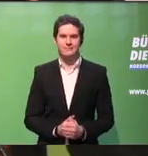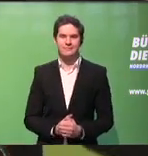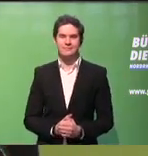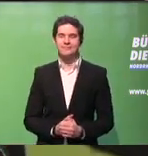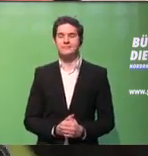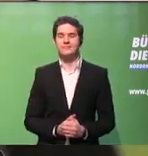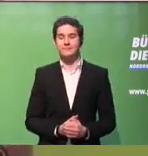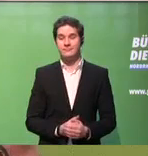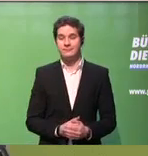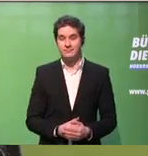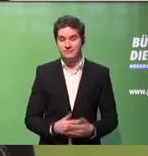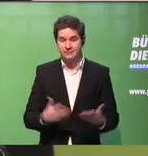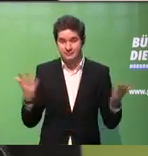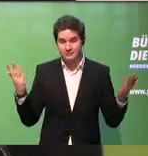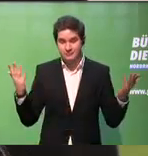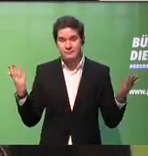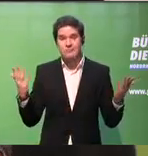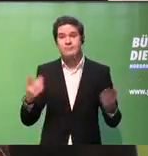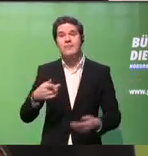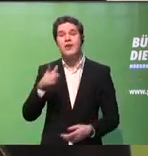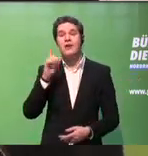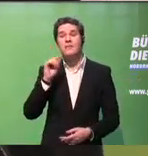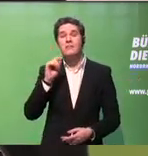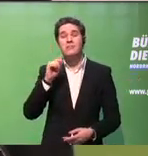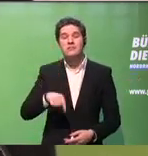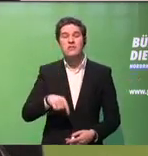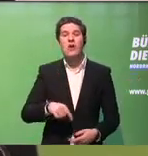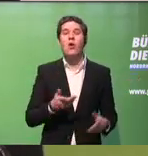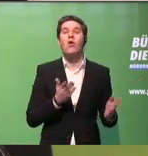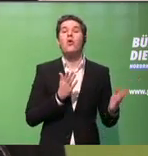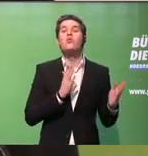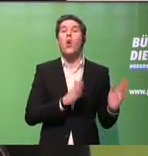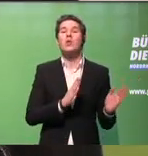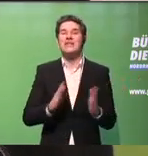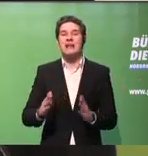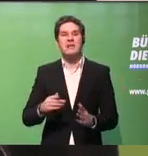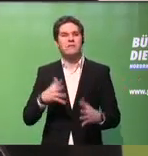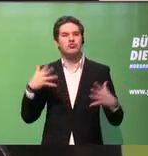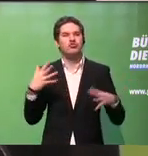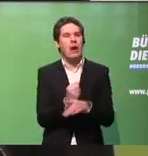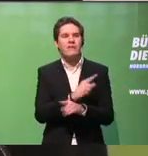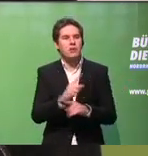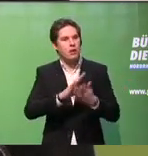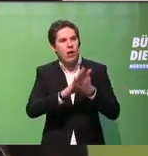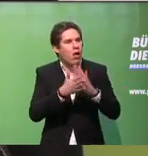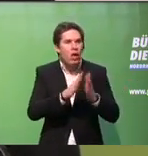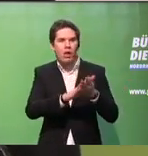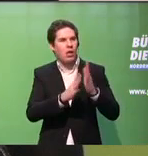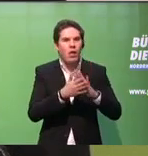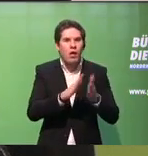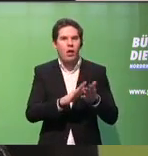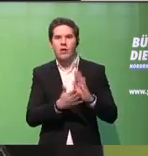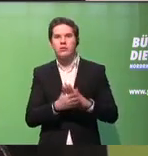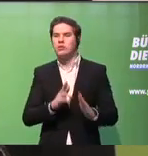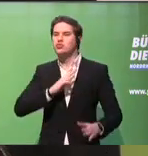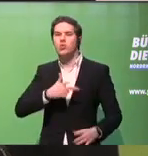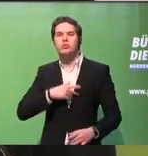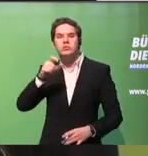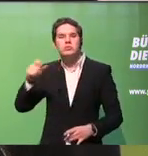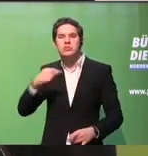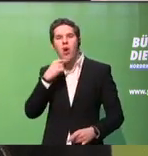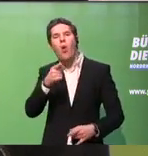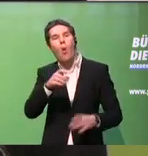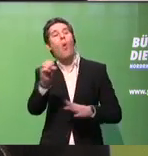Und während die Konservativen sich in Europa eigentlich auf nichts einigen können, während die Sozen mit leeren Phrasen Europa anpreisen und jetzt in